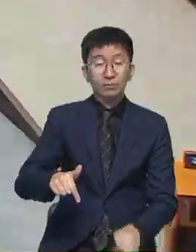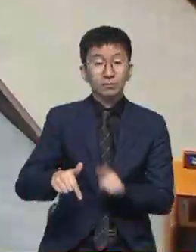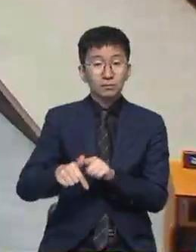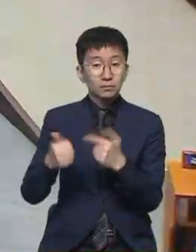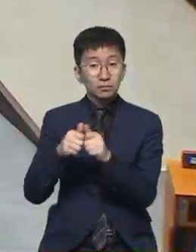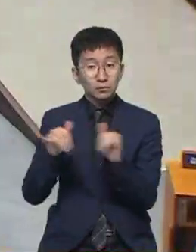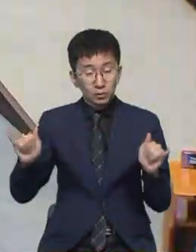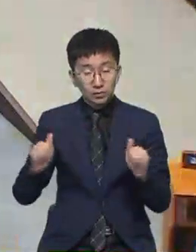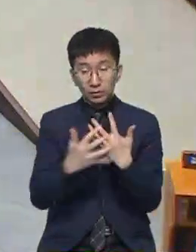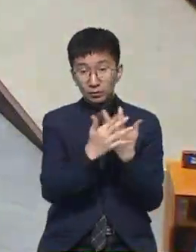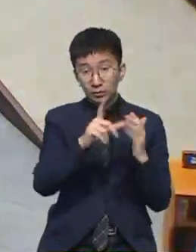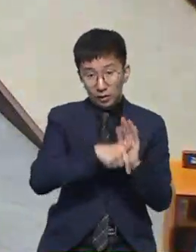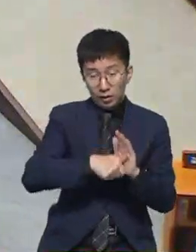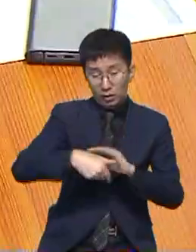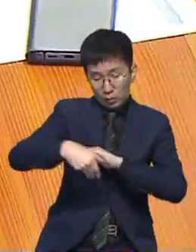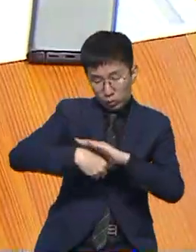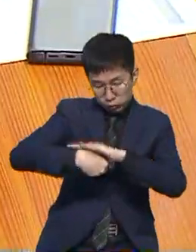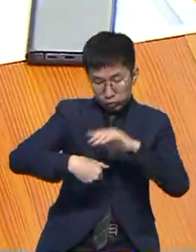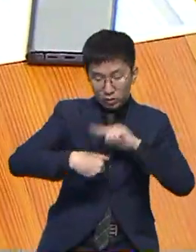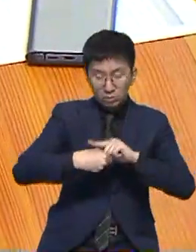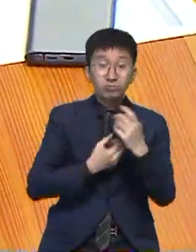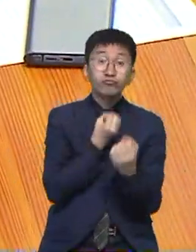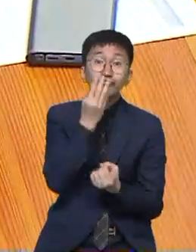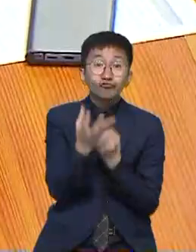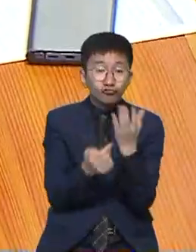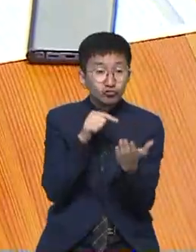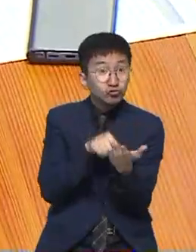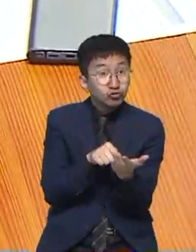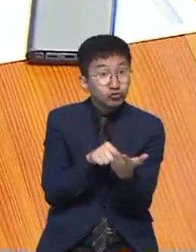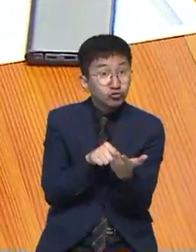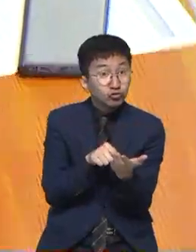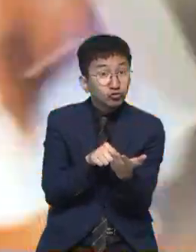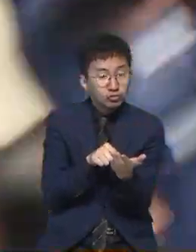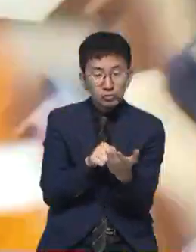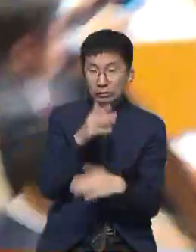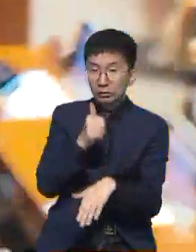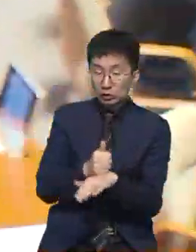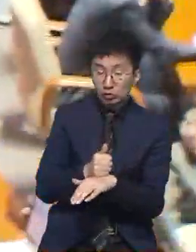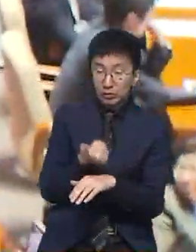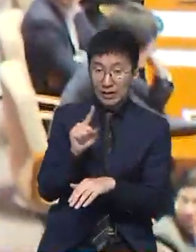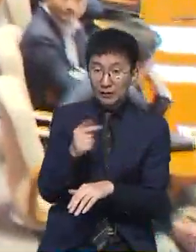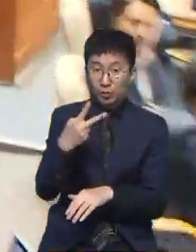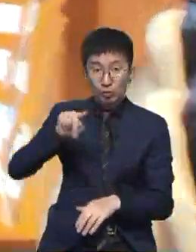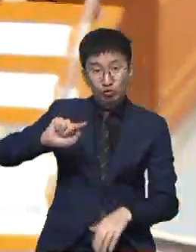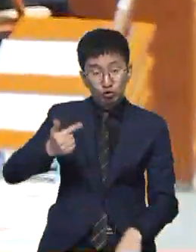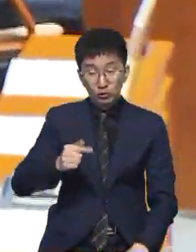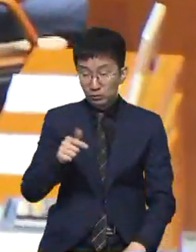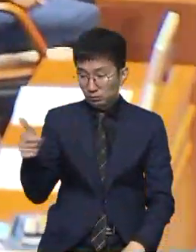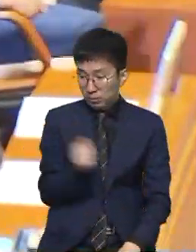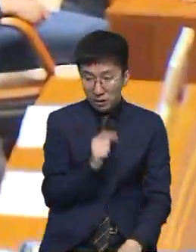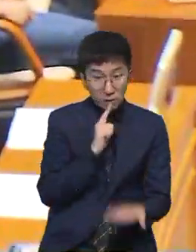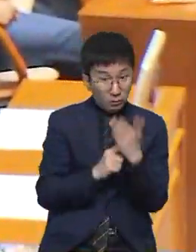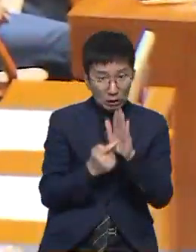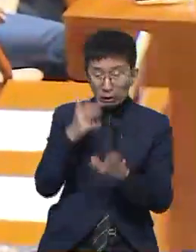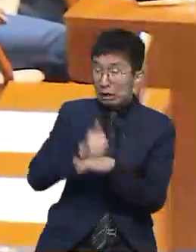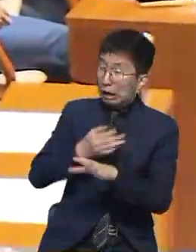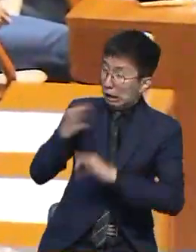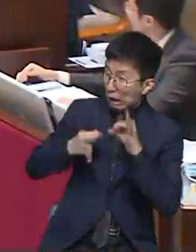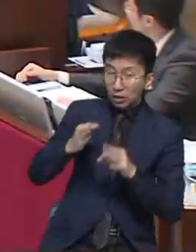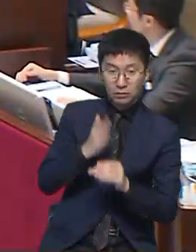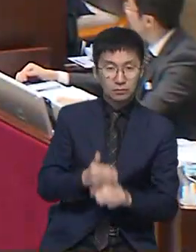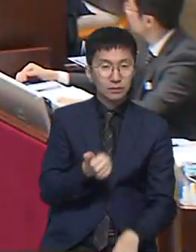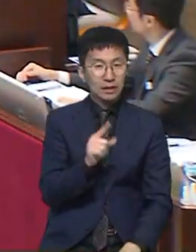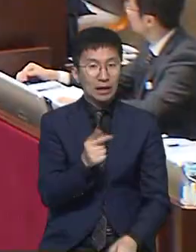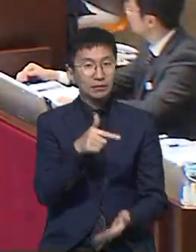혐의를 법정에서 자백한 사실을 한 장관이 언급하자 고성과 항의가 쏟아졌습니다. 결국